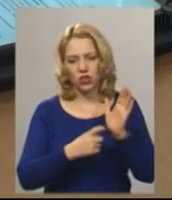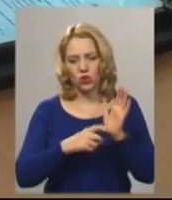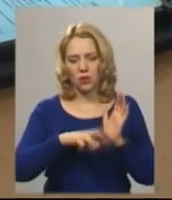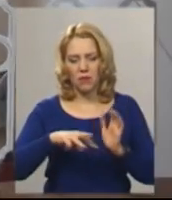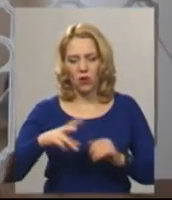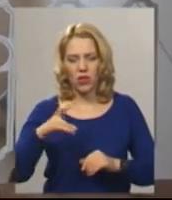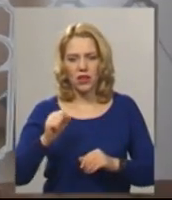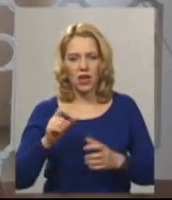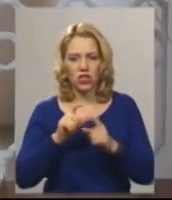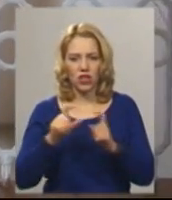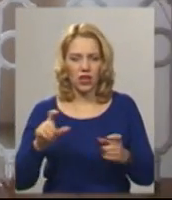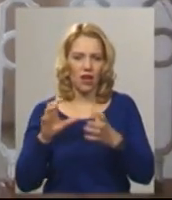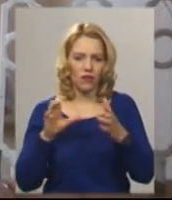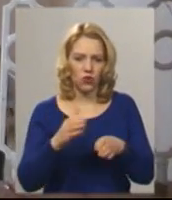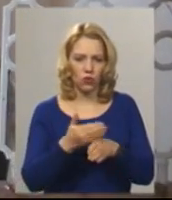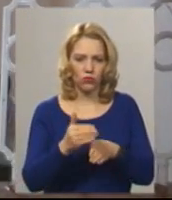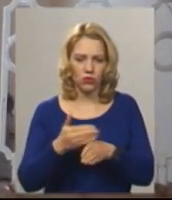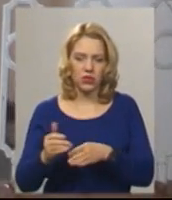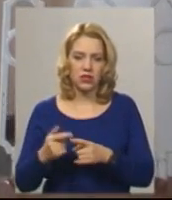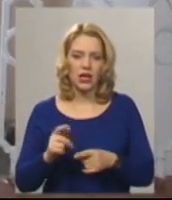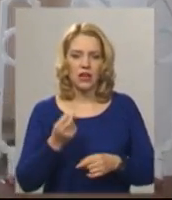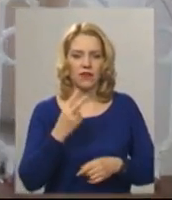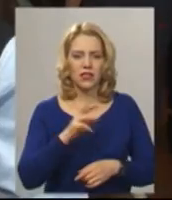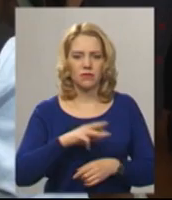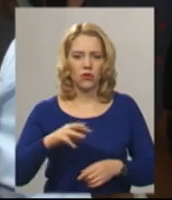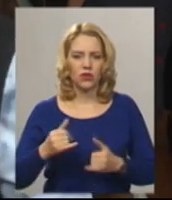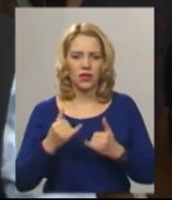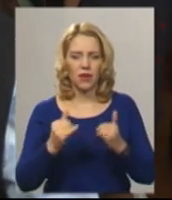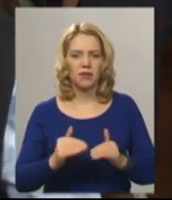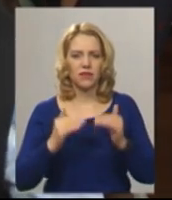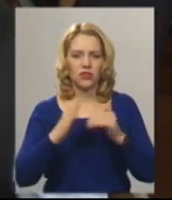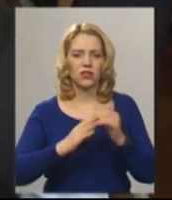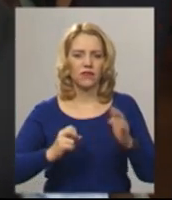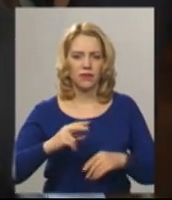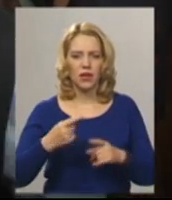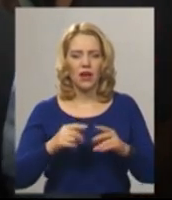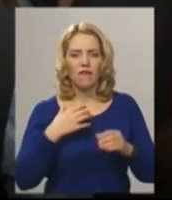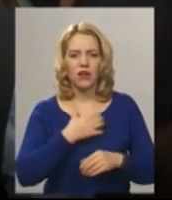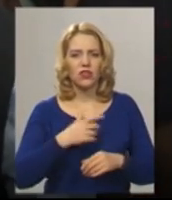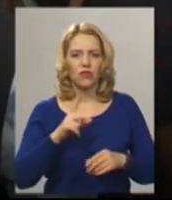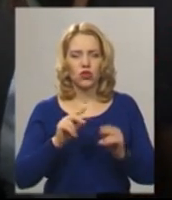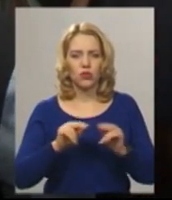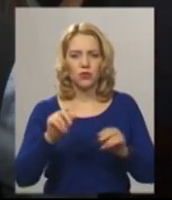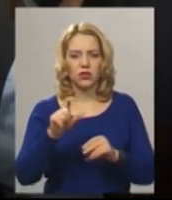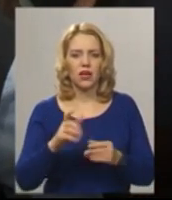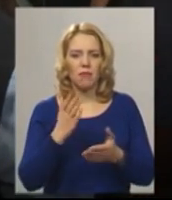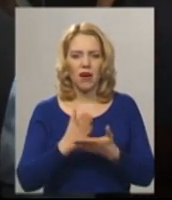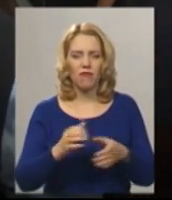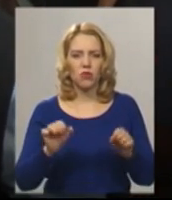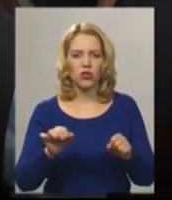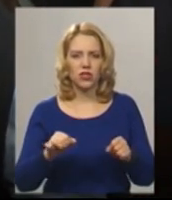шкільні автобуси, 900 гривень – на кожного вчителя для підвищення кваліфікації. Важливо, щоб вчитель мав можливість набрати нових